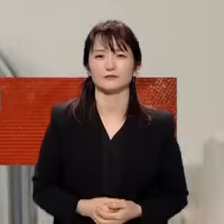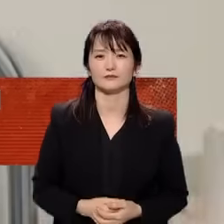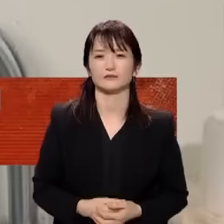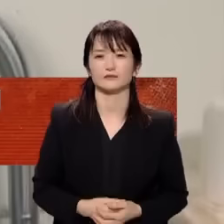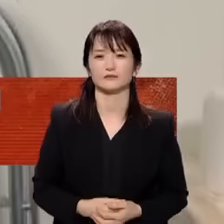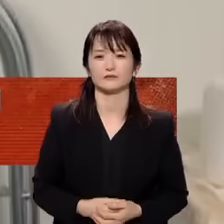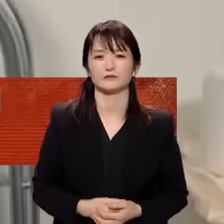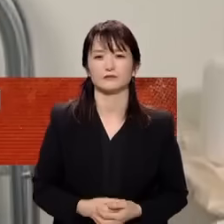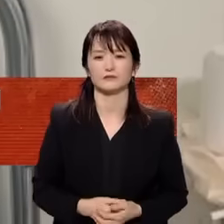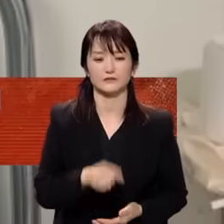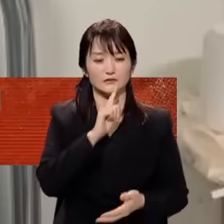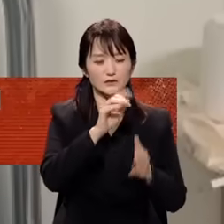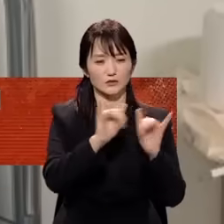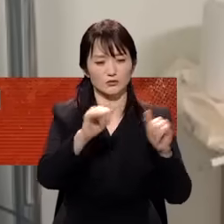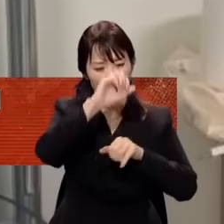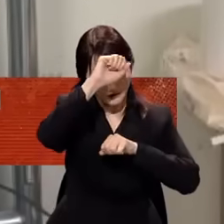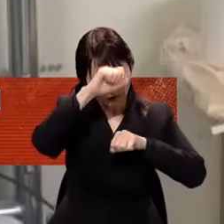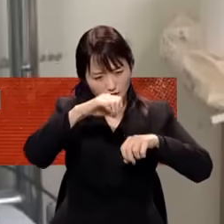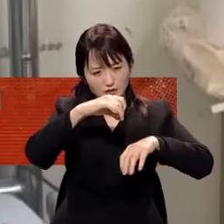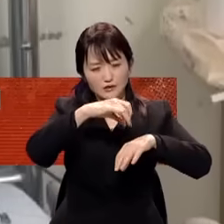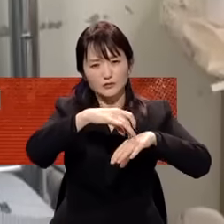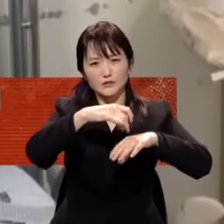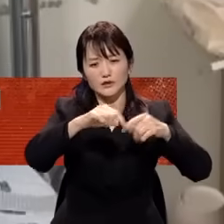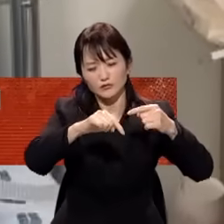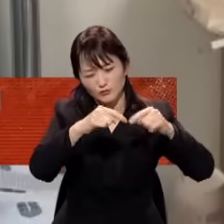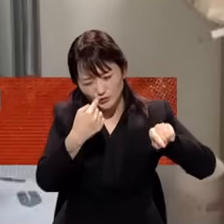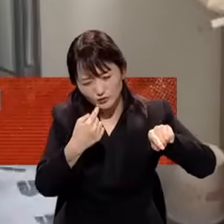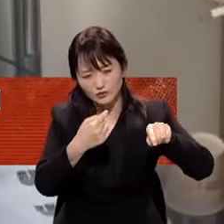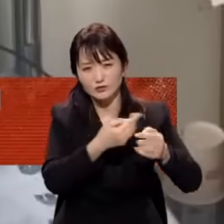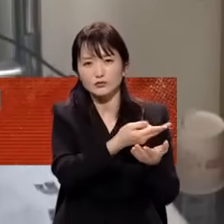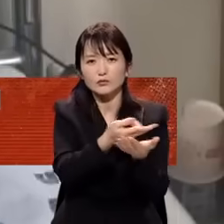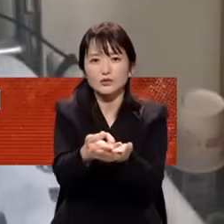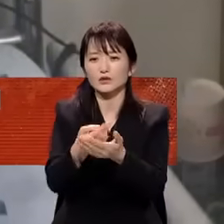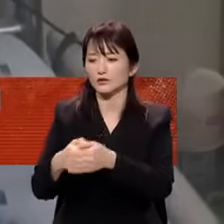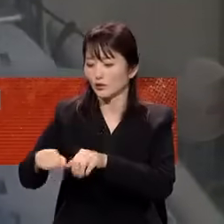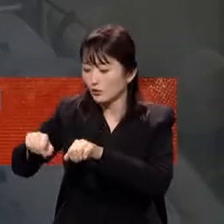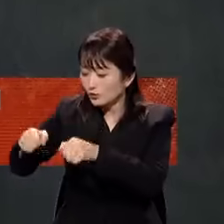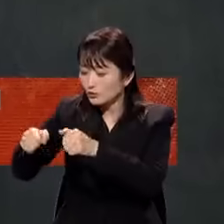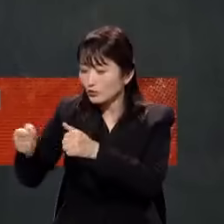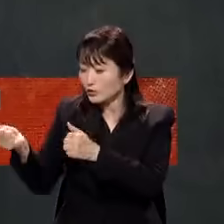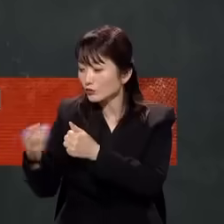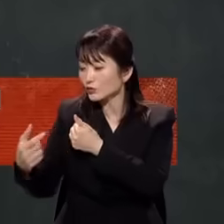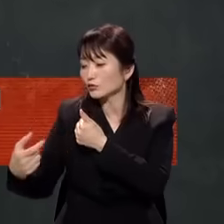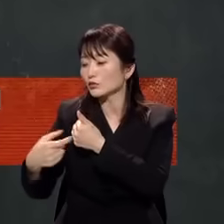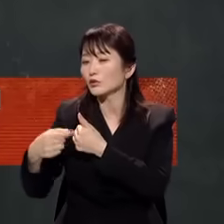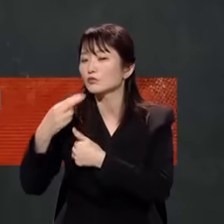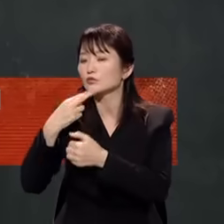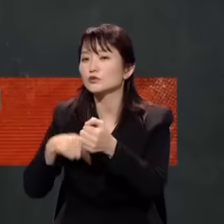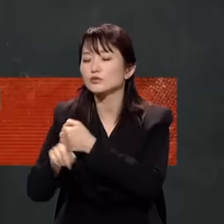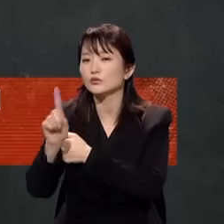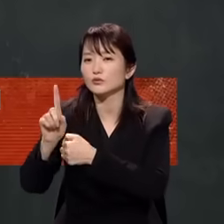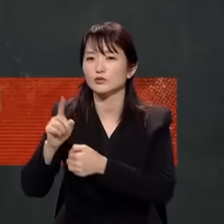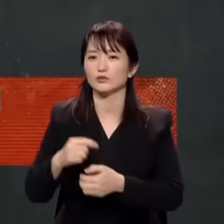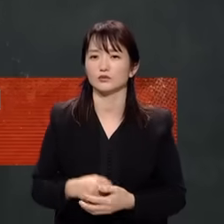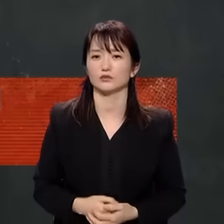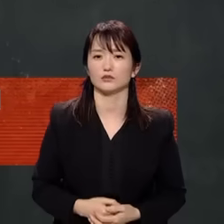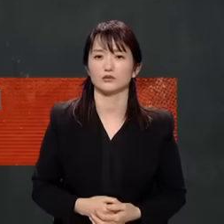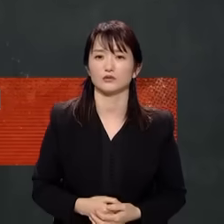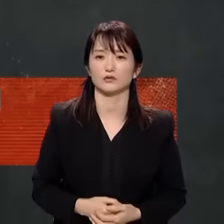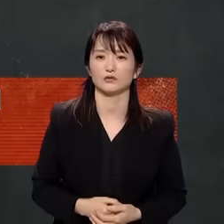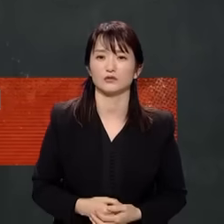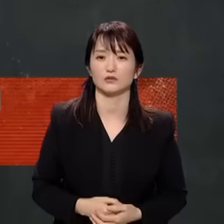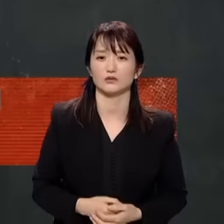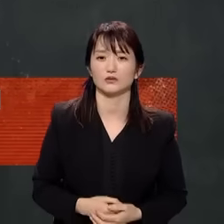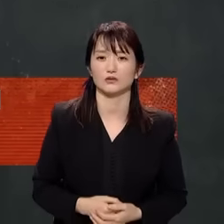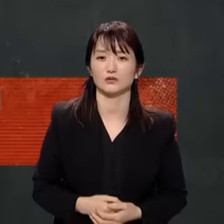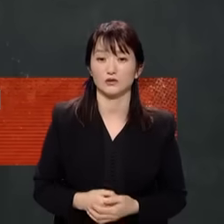다리도 골절상을 입고 아니 경제적인 건 그렇다 치고 번호판은 왜 안 달고 다녀요? 그러니까 말입니다. 그러니까 이 말 그대로 그렇게